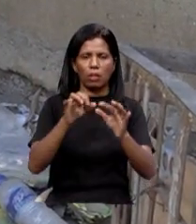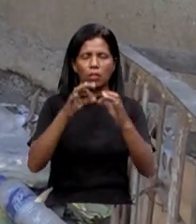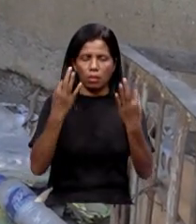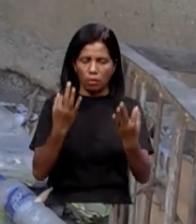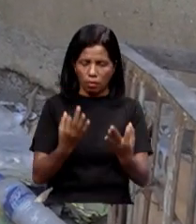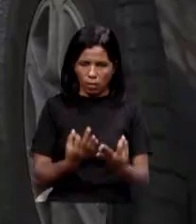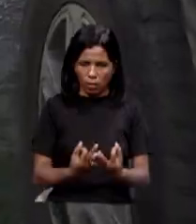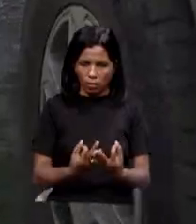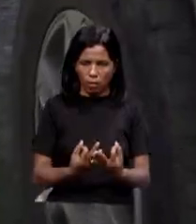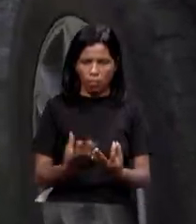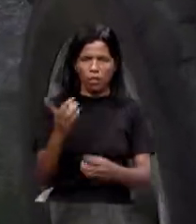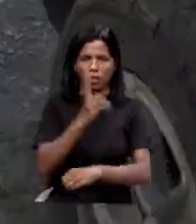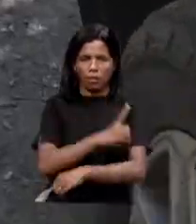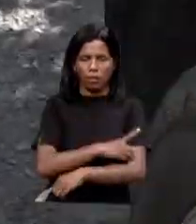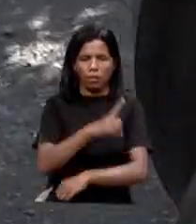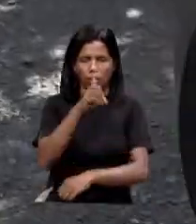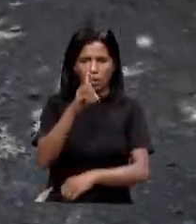kabu balorong idanian.